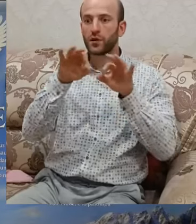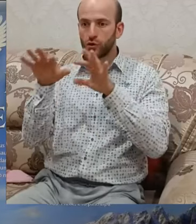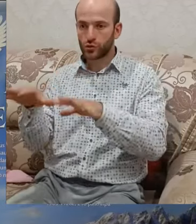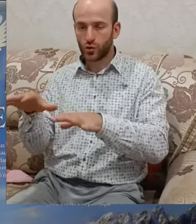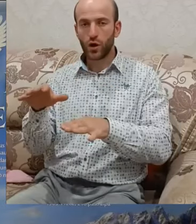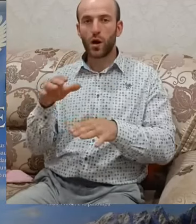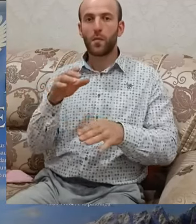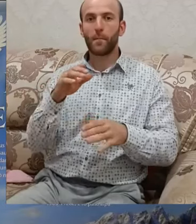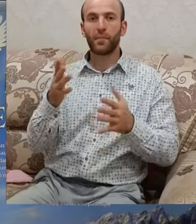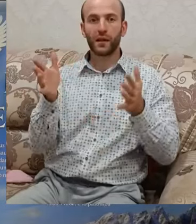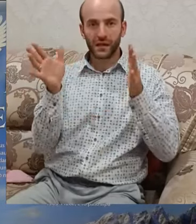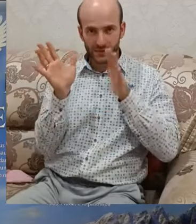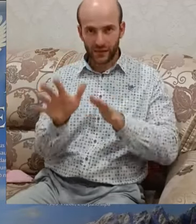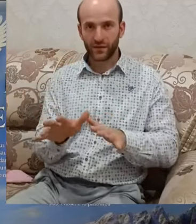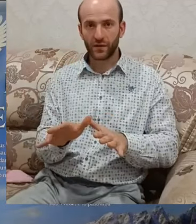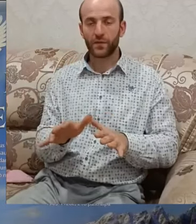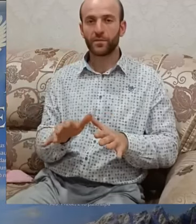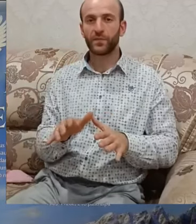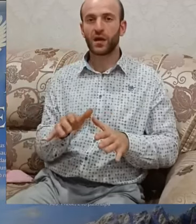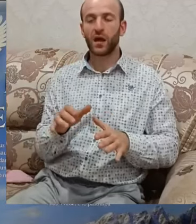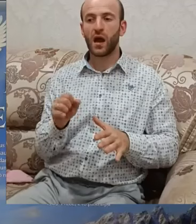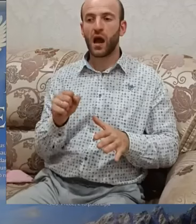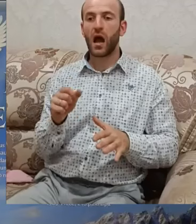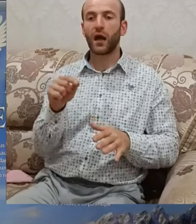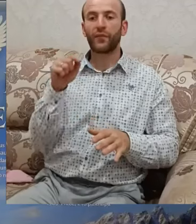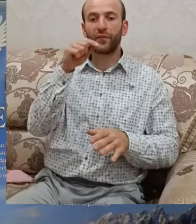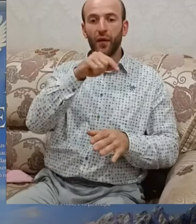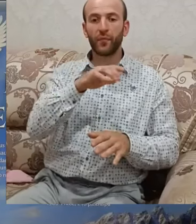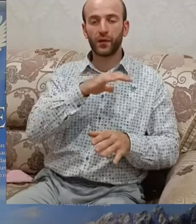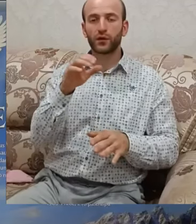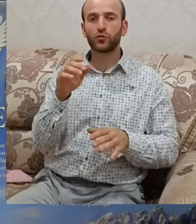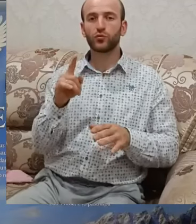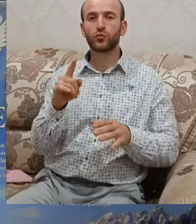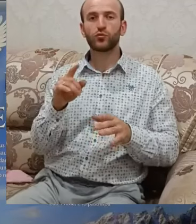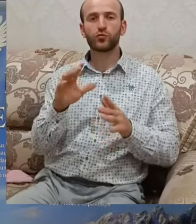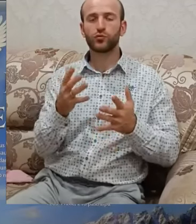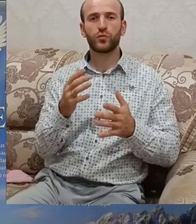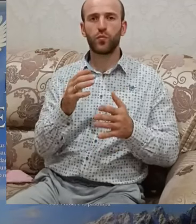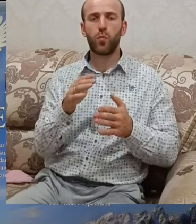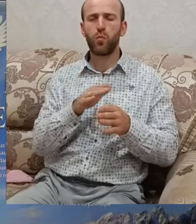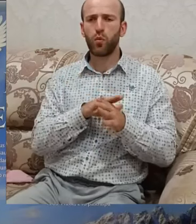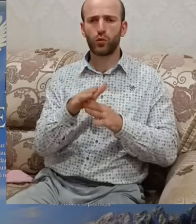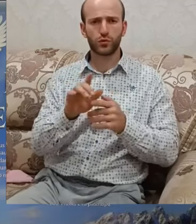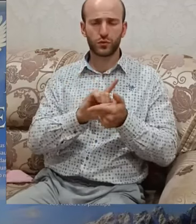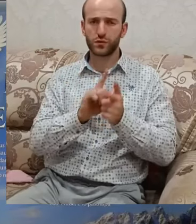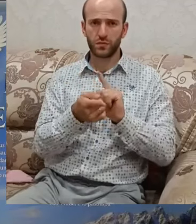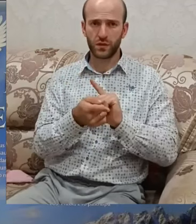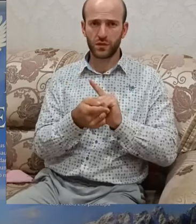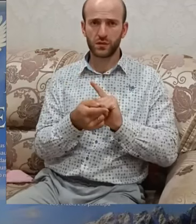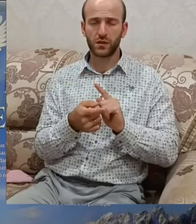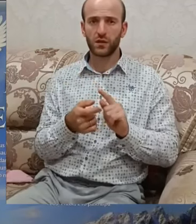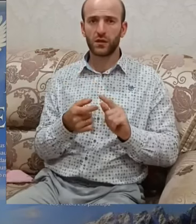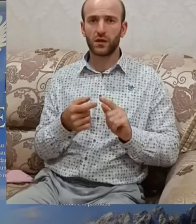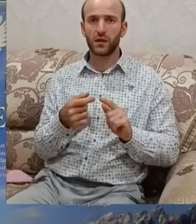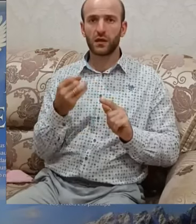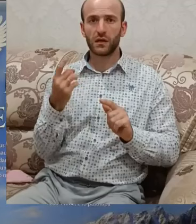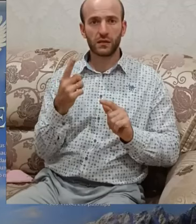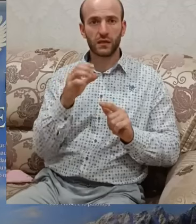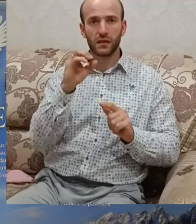благословение. Ten situacija visiškai pasikeitė. Там ситуация полностью изменилась. Iš prigimtinės Izaoko sėklos, iš